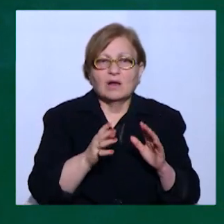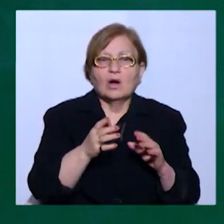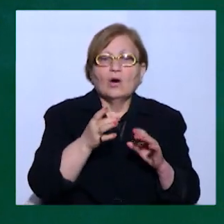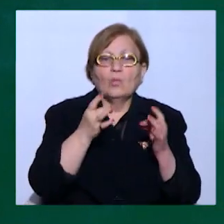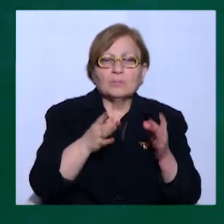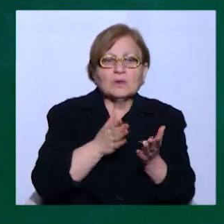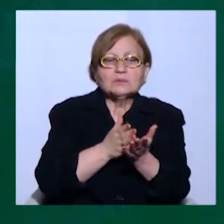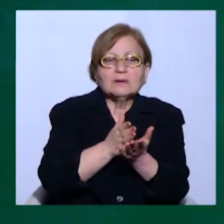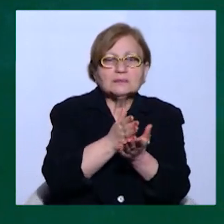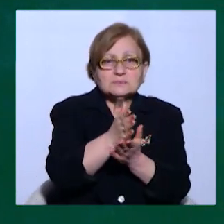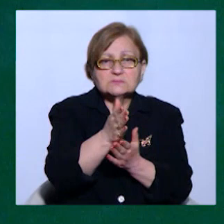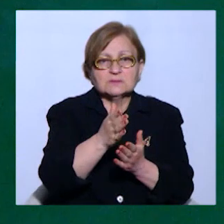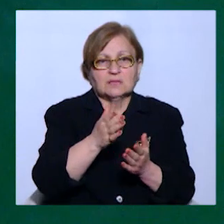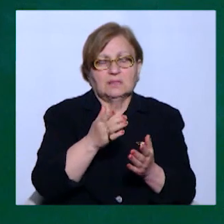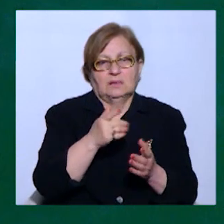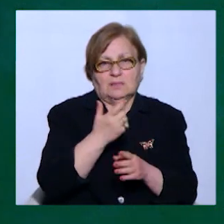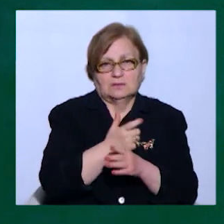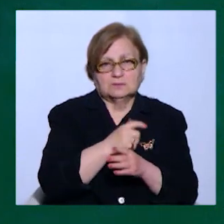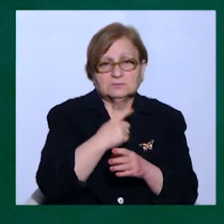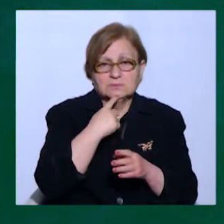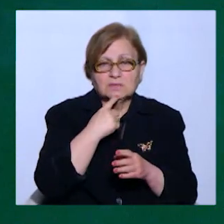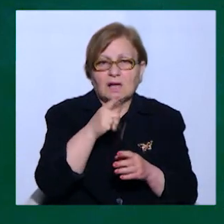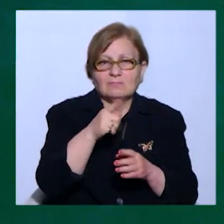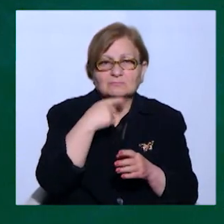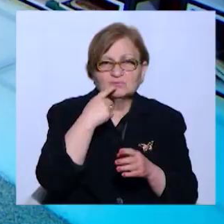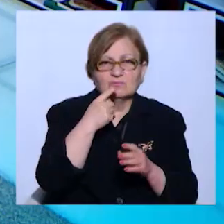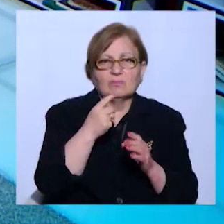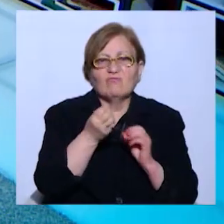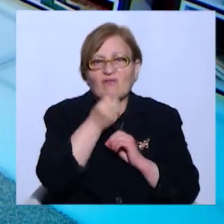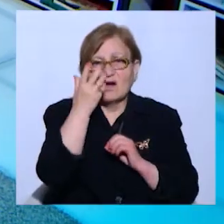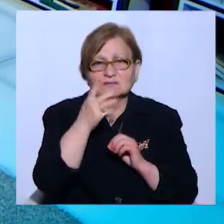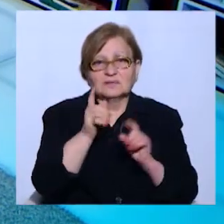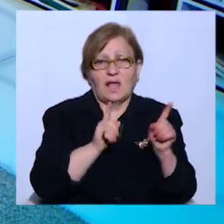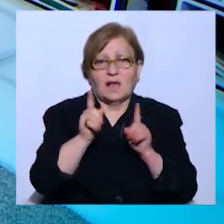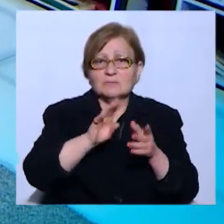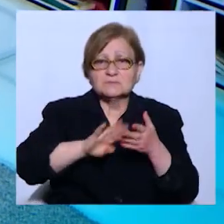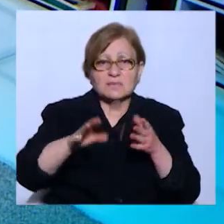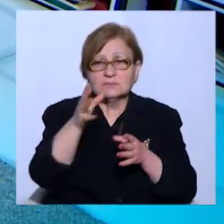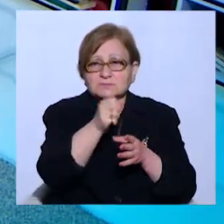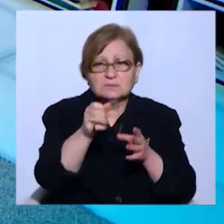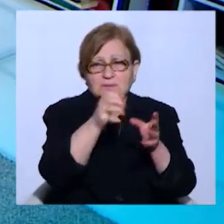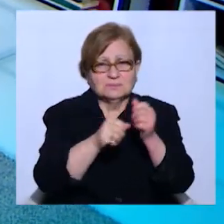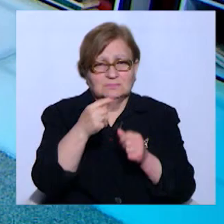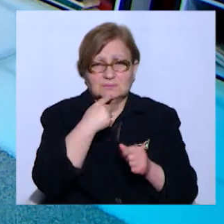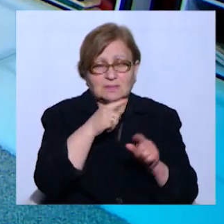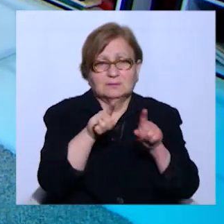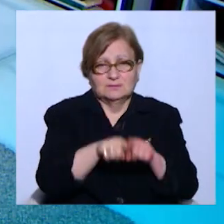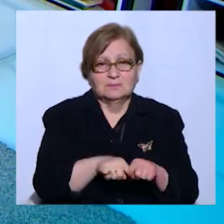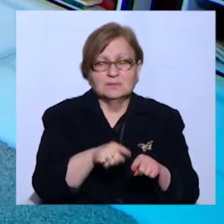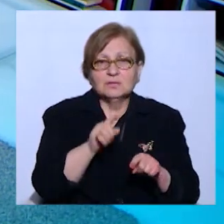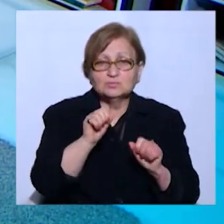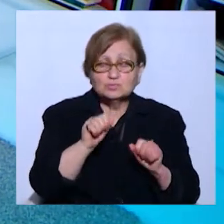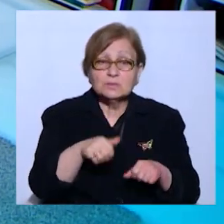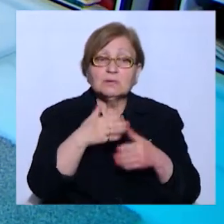აქვე ვიტყვი ვარდი უეკლოდ ვის დაუკრეფიო, არა ამას არ ვამბობ, მაგრამ თუ უფრო იოლი ხერხით შეიძლება გაკეთება, რატომაც